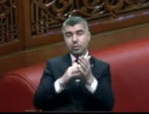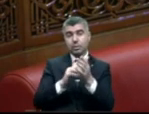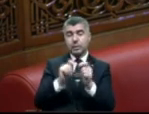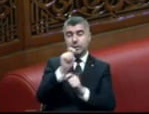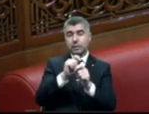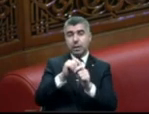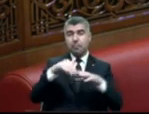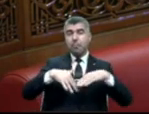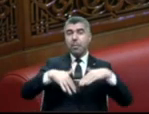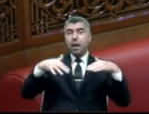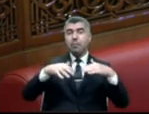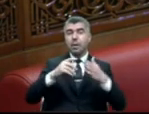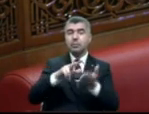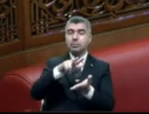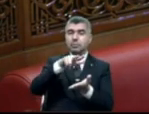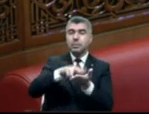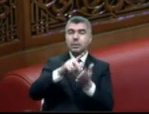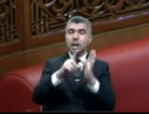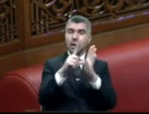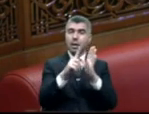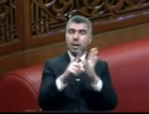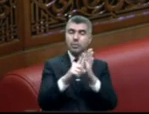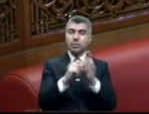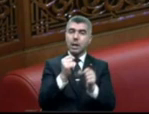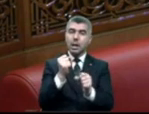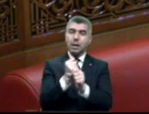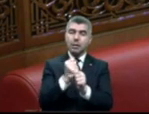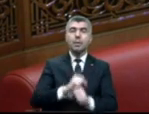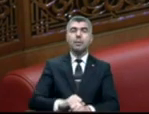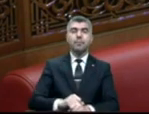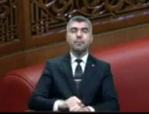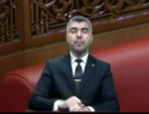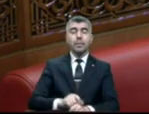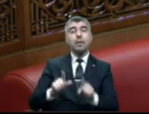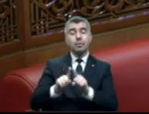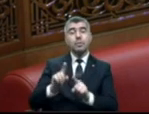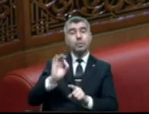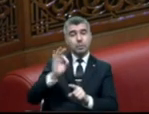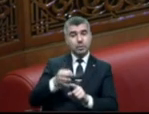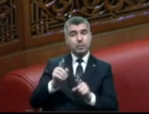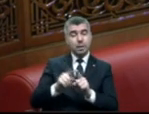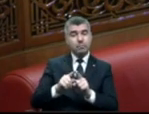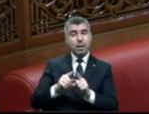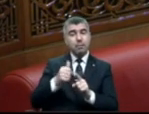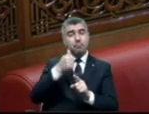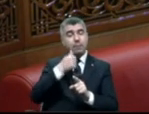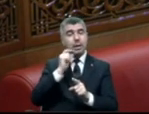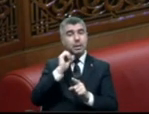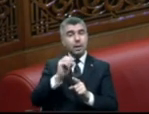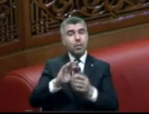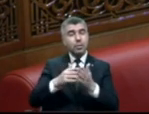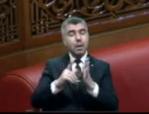هذا الباب عدة مقتضيات في مدونة الشغل، كما أقنت مدونة الشغل عقوبات جذرية عن مخالفة الأحكام